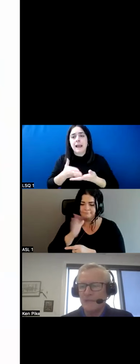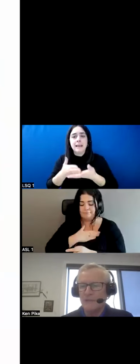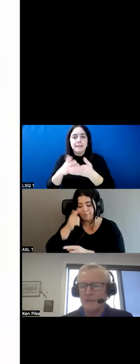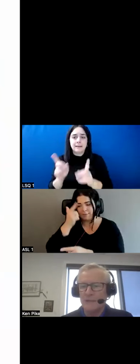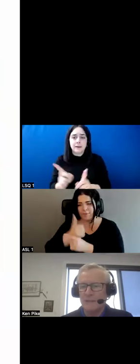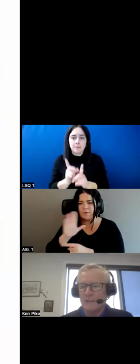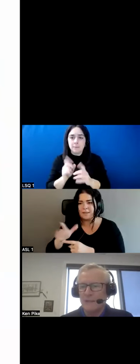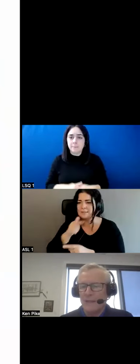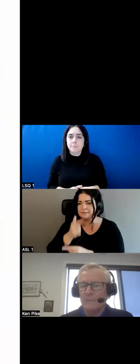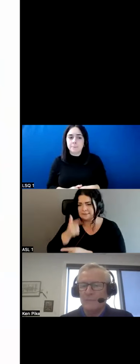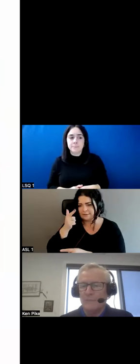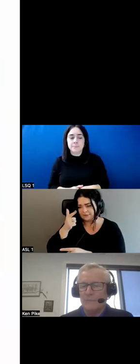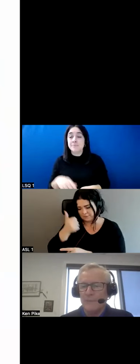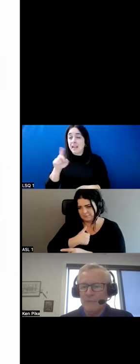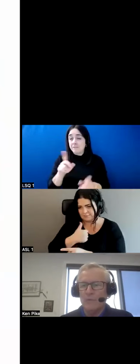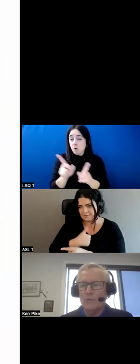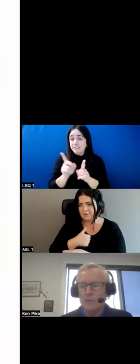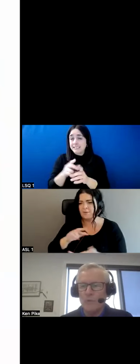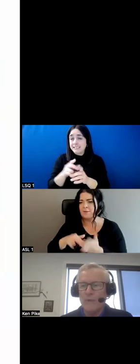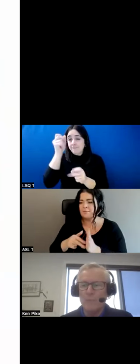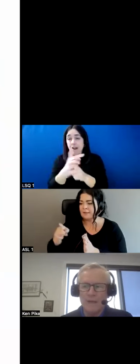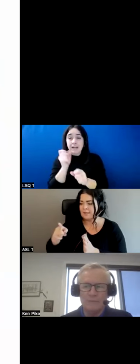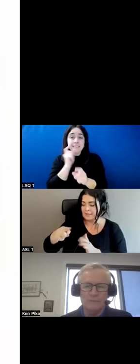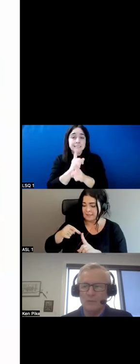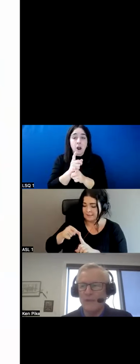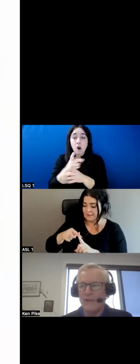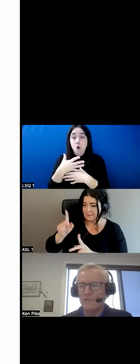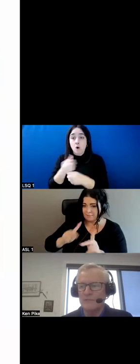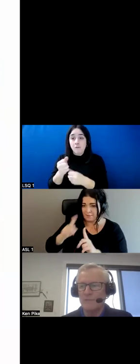Avoir des relations de confiance avec ses frères et sœurs a permis à John